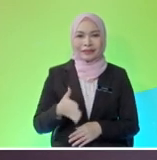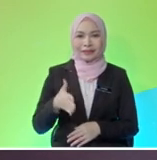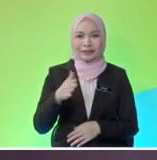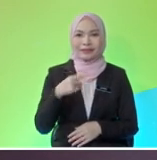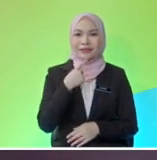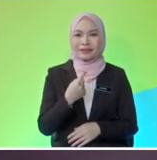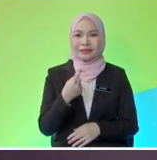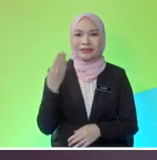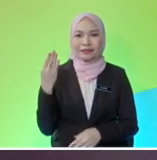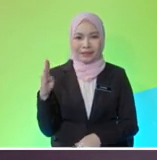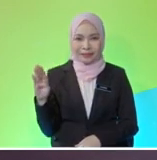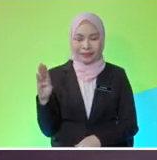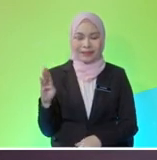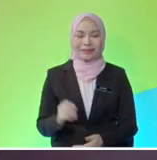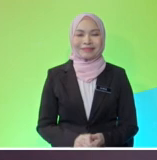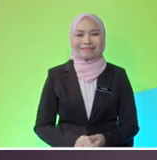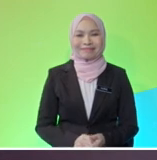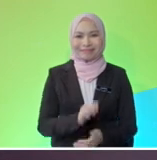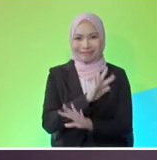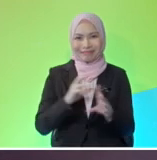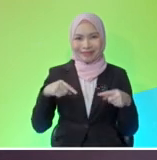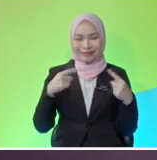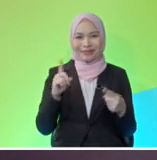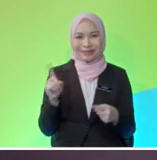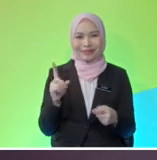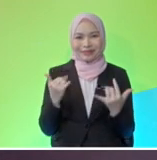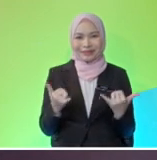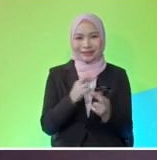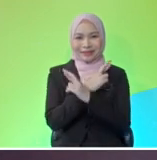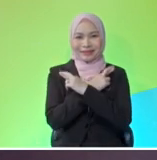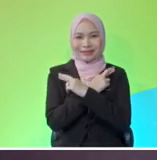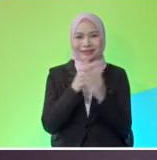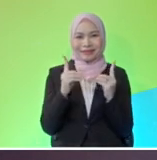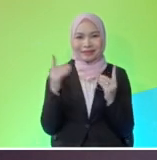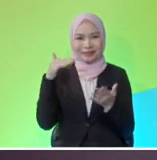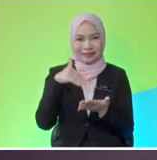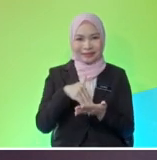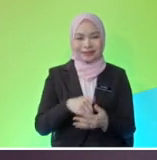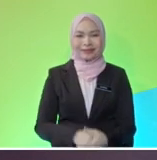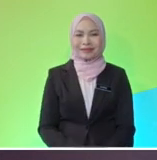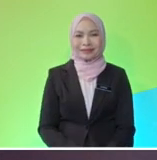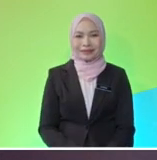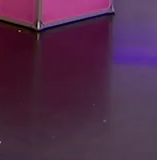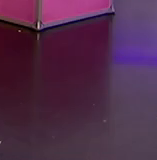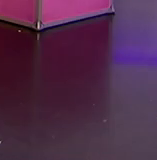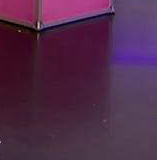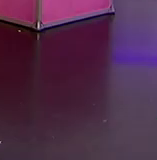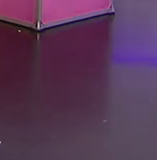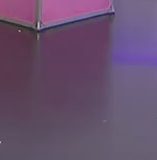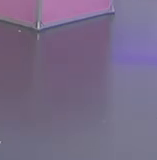mana-mana. Ada lagi banyak tau cikgu nak kongsi kepada kita. Kita berehat seketika kembali selepas ini di Dek TV KPM.